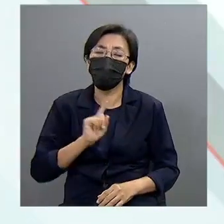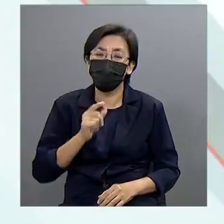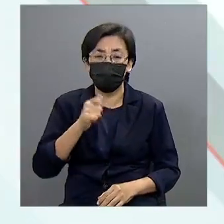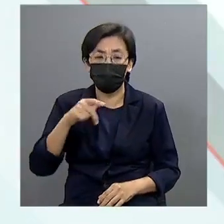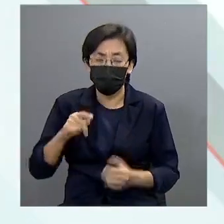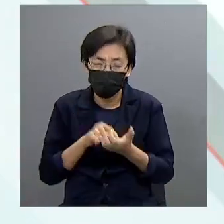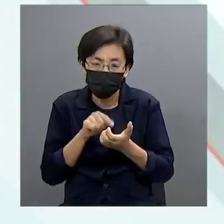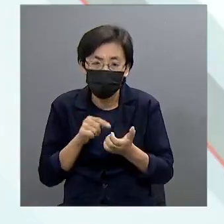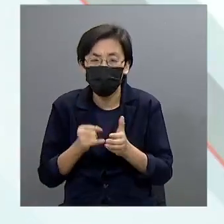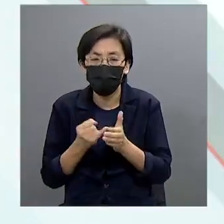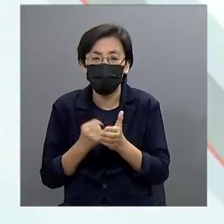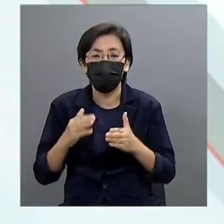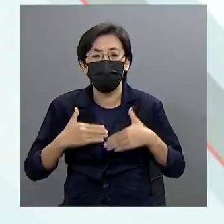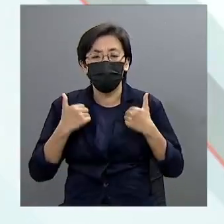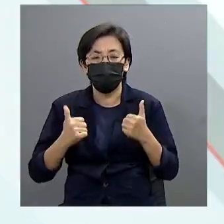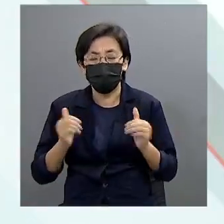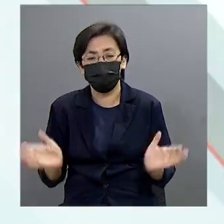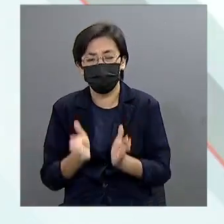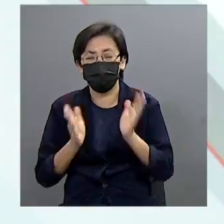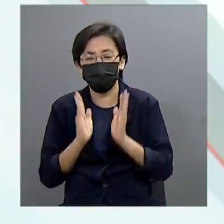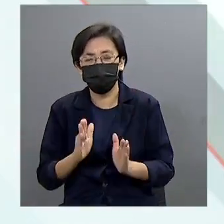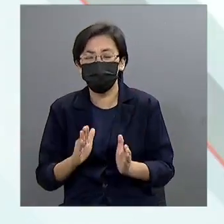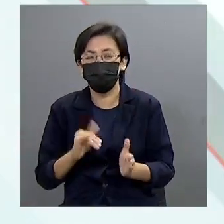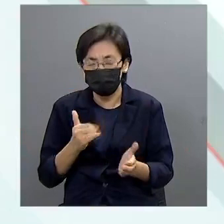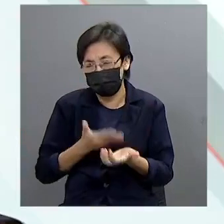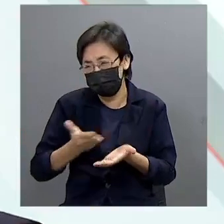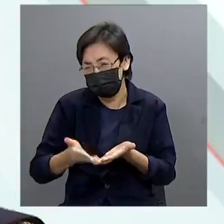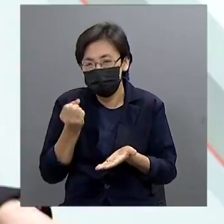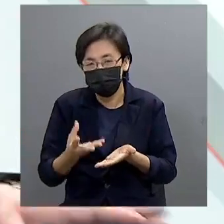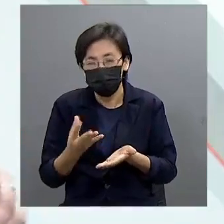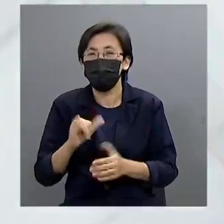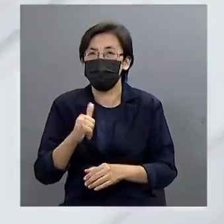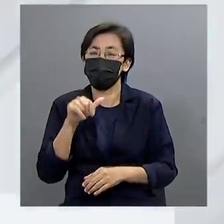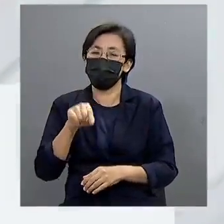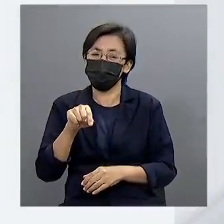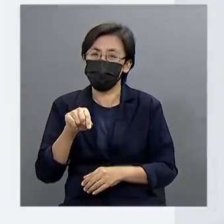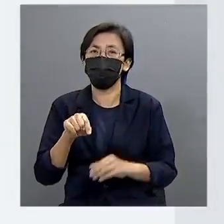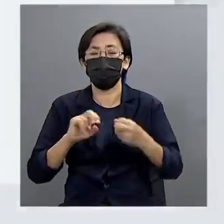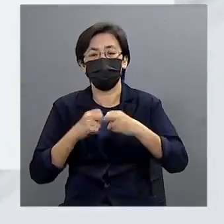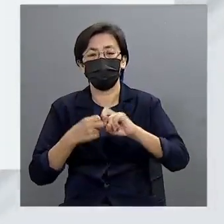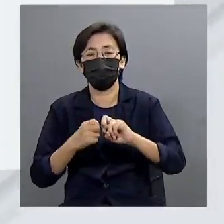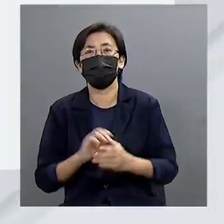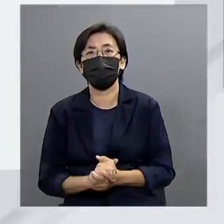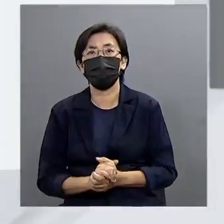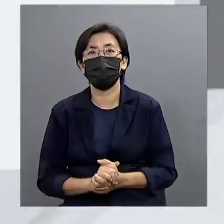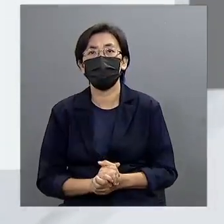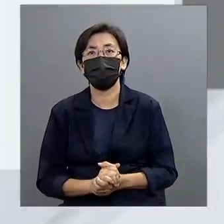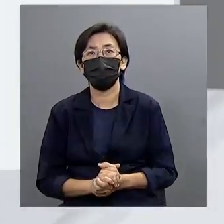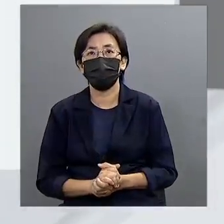าจะไปส่งเสริมให้คนเข้าถึงการพนันได้ง่ายขึ้นหรือเปล่านะคะเรื่องนี้อยากให้คุณผู้ชมได้ดูข้อมูล